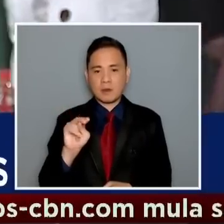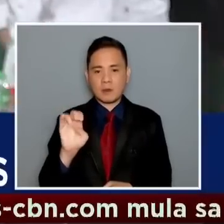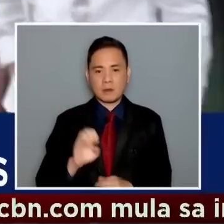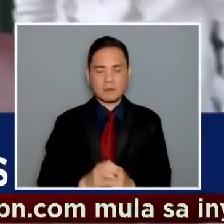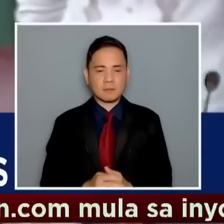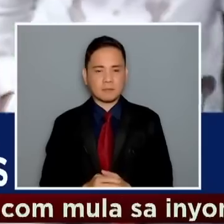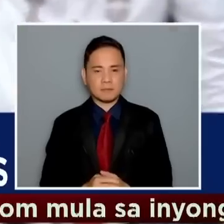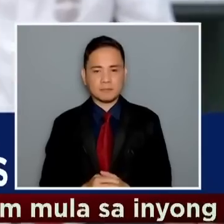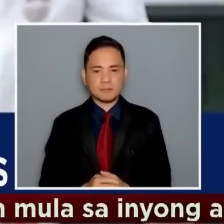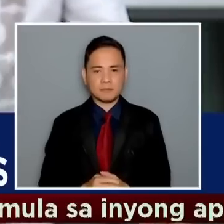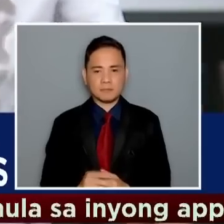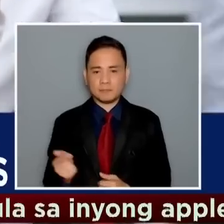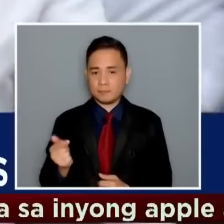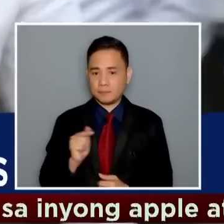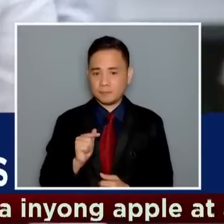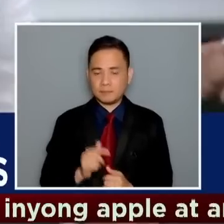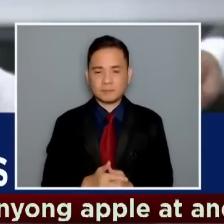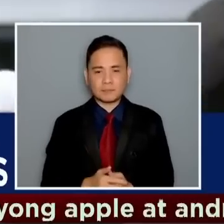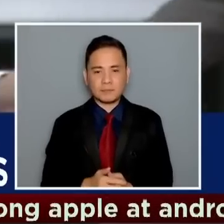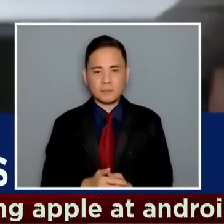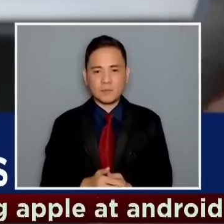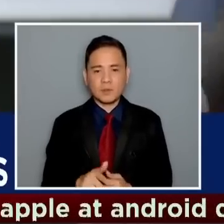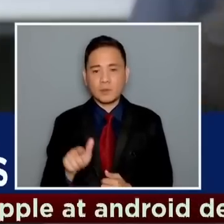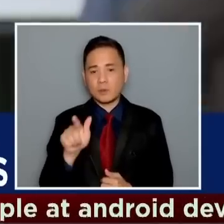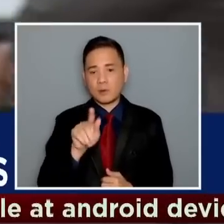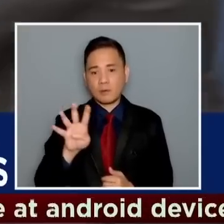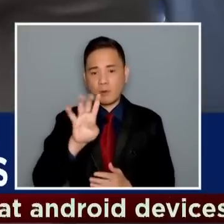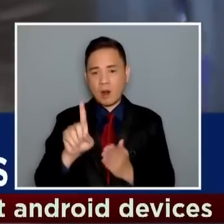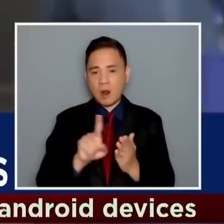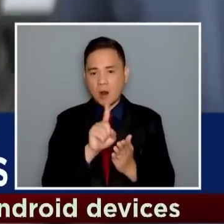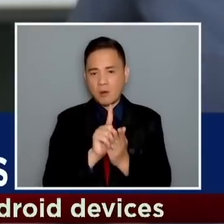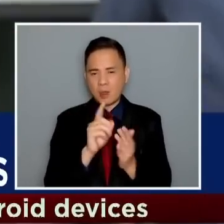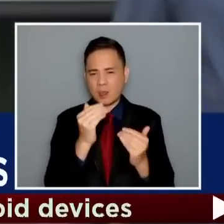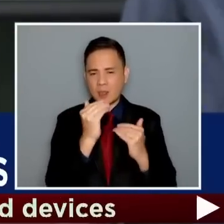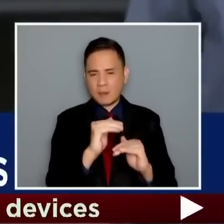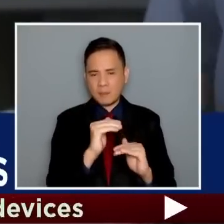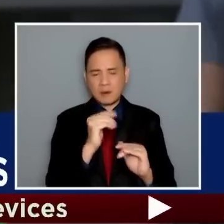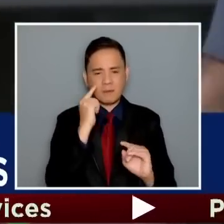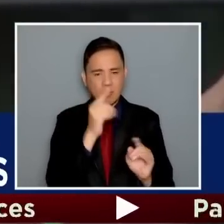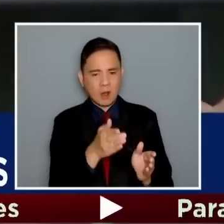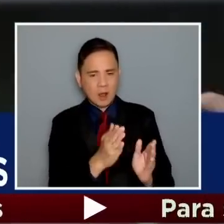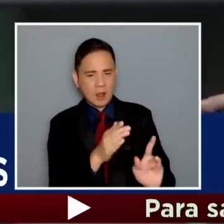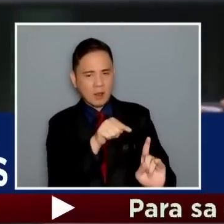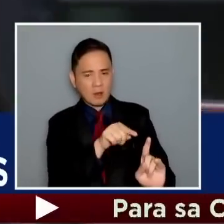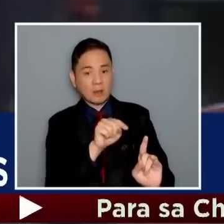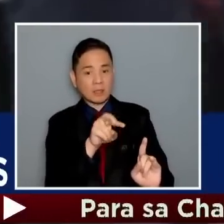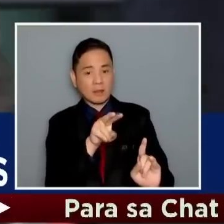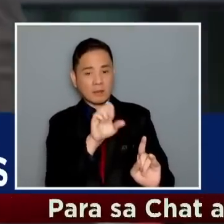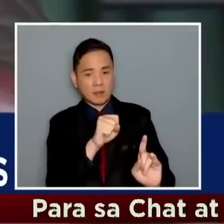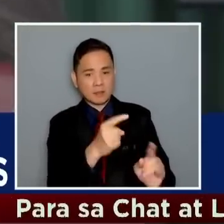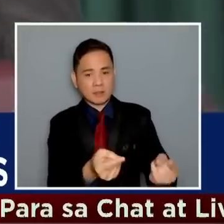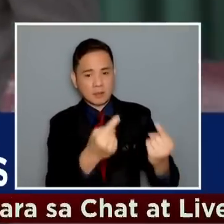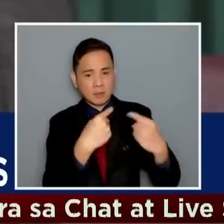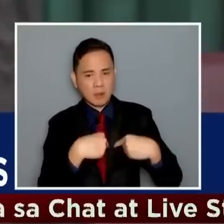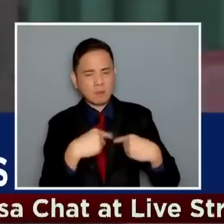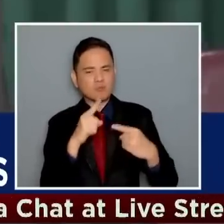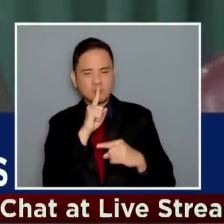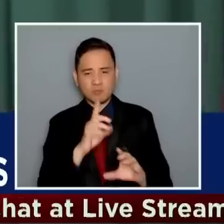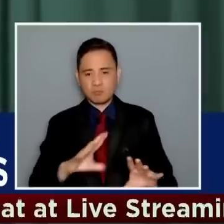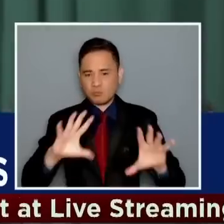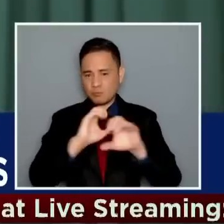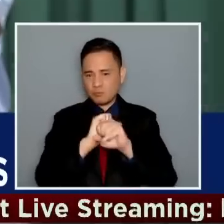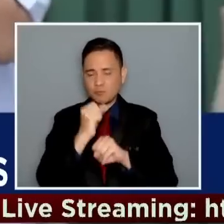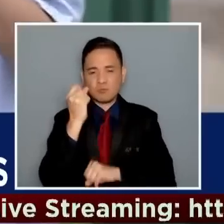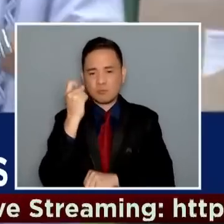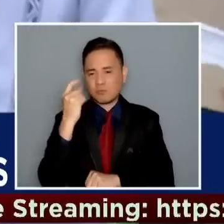Natapos kanina ang 24 na oras na palugit na ibinigay ng House Committee on Ethics and Privileges, pero hindi pa rin personal na humarap